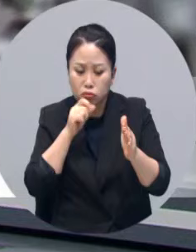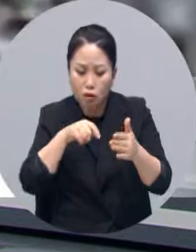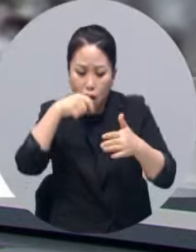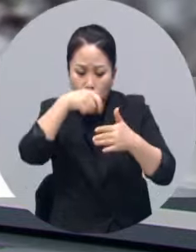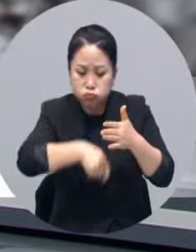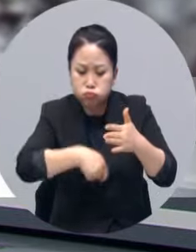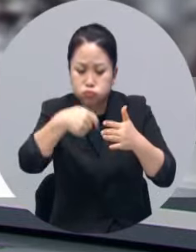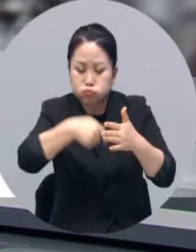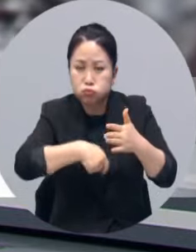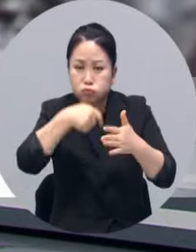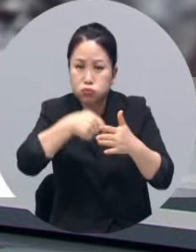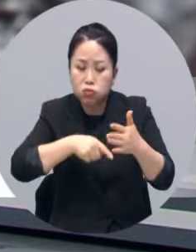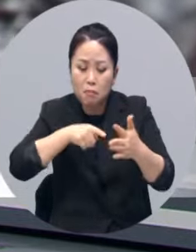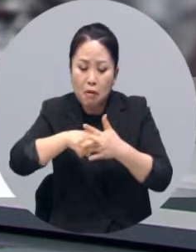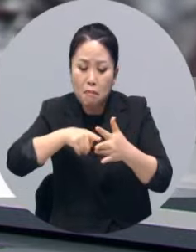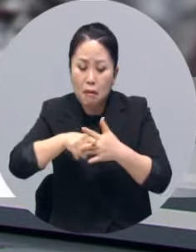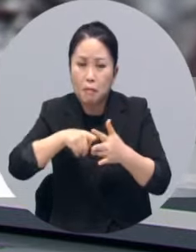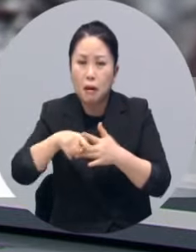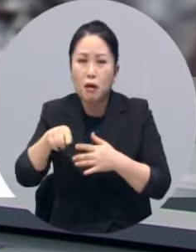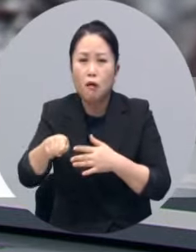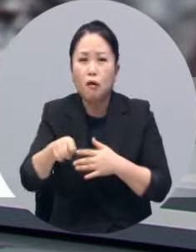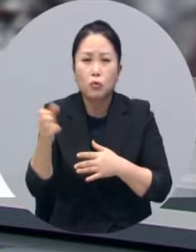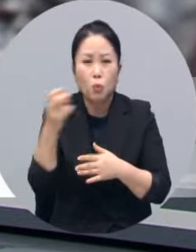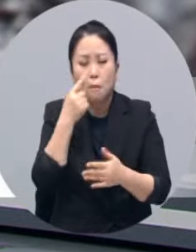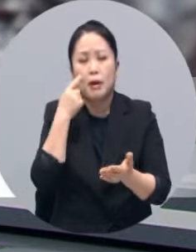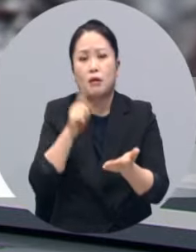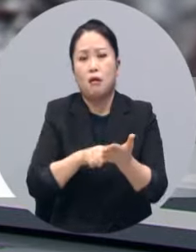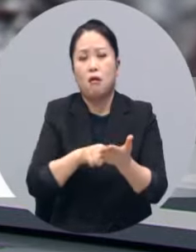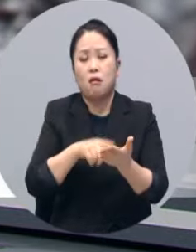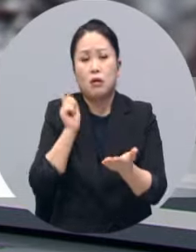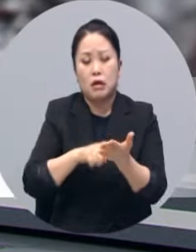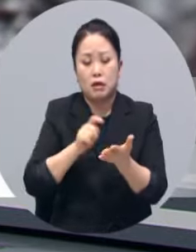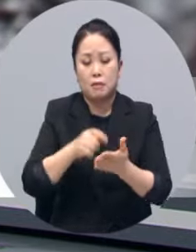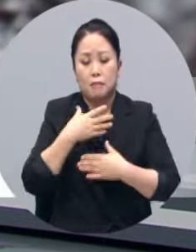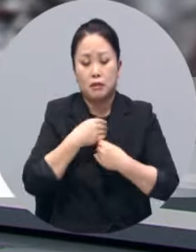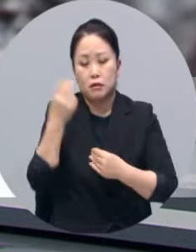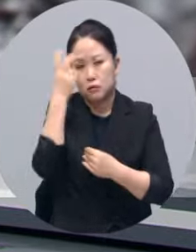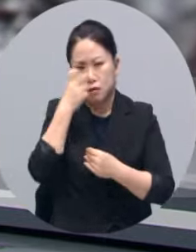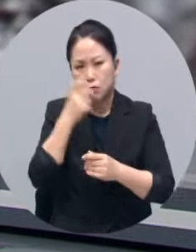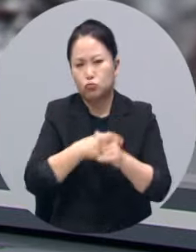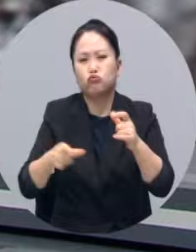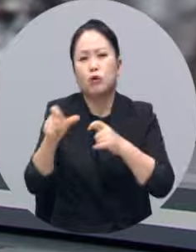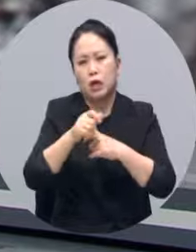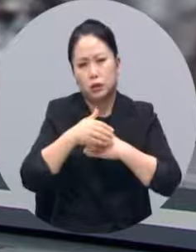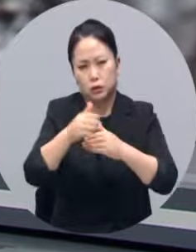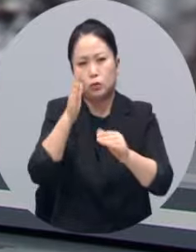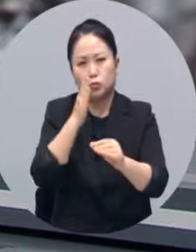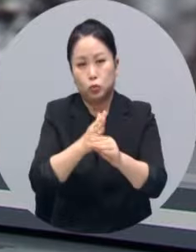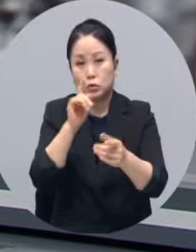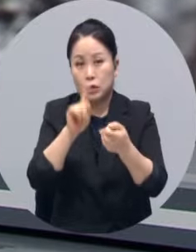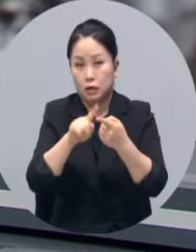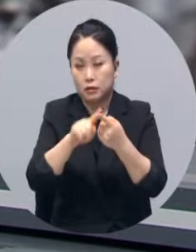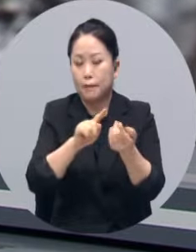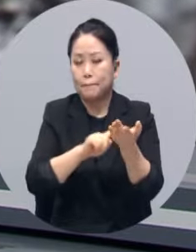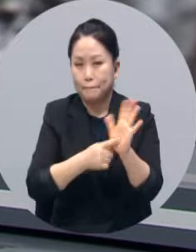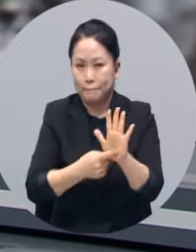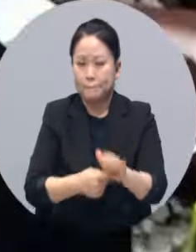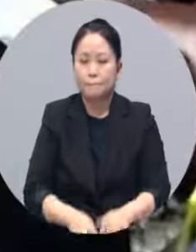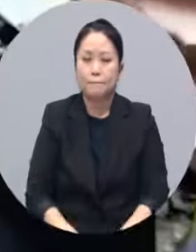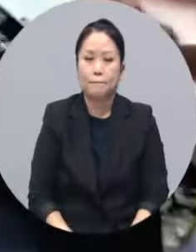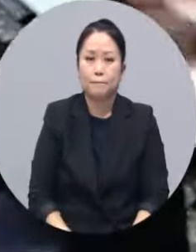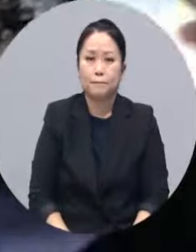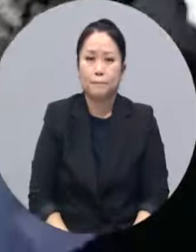발견돼 긴급 안전점검이 진행 중인 사실이 추가로 확인됐습니다. 송강모 기자의 단독 보도입니다.